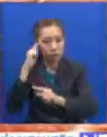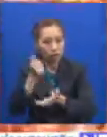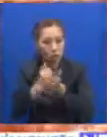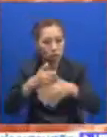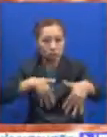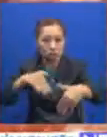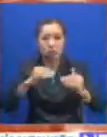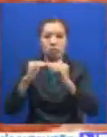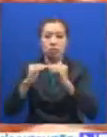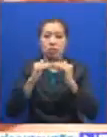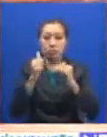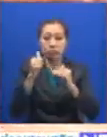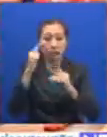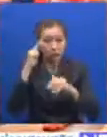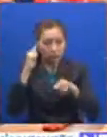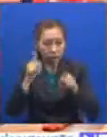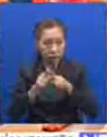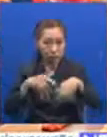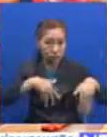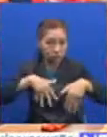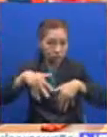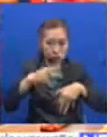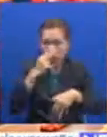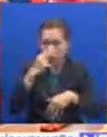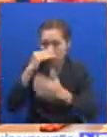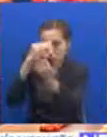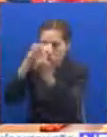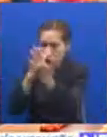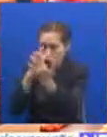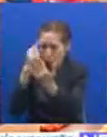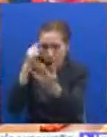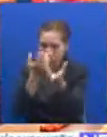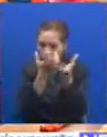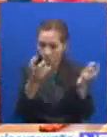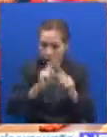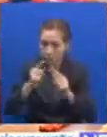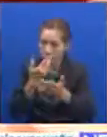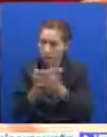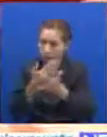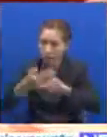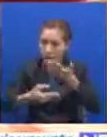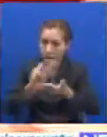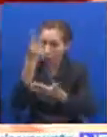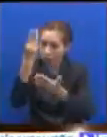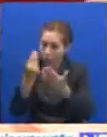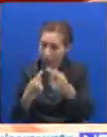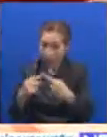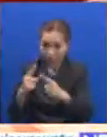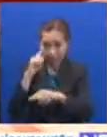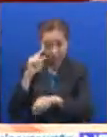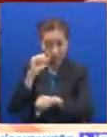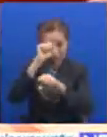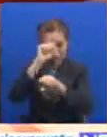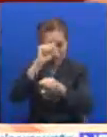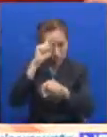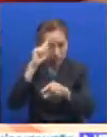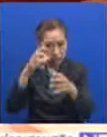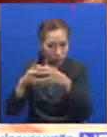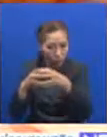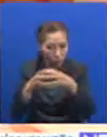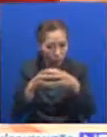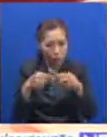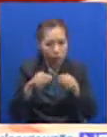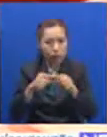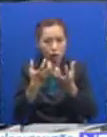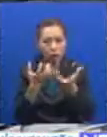ผู้บริโภคและให้ประชาชนสามารถรับรู้สถานการณ์ราคาคาดว่าจะมีการประกาศราคาแนะนำในกลุ่มสินค้าอาห